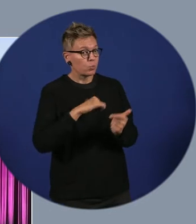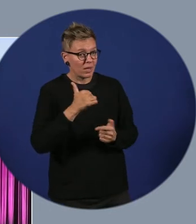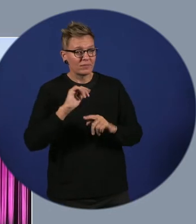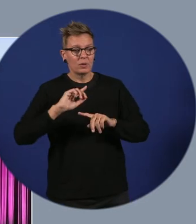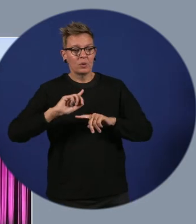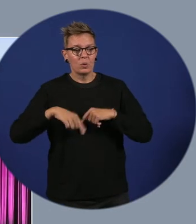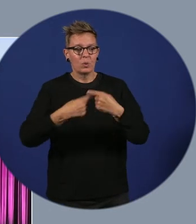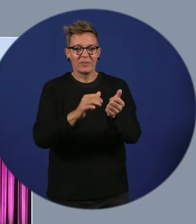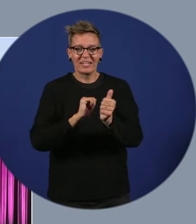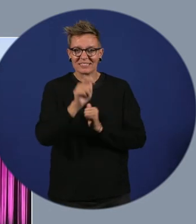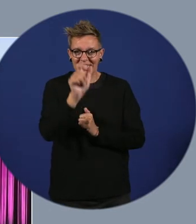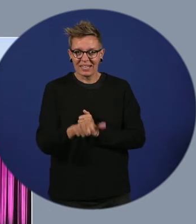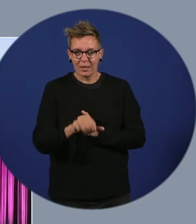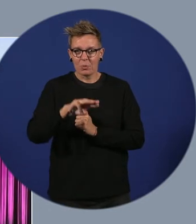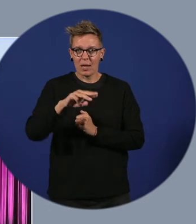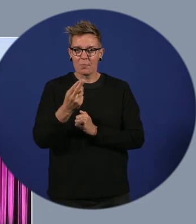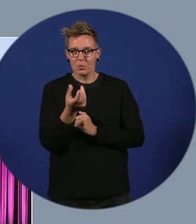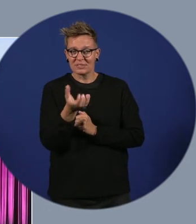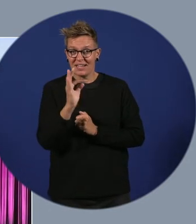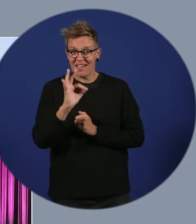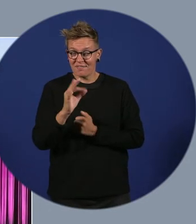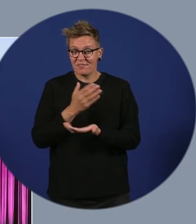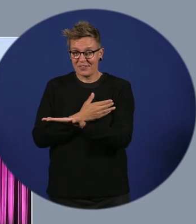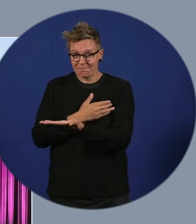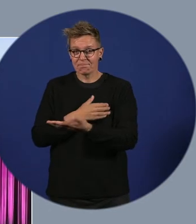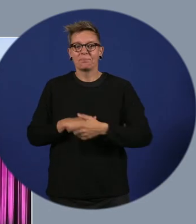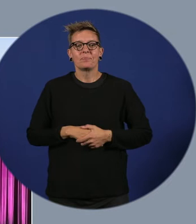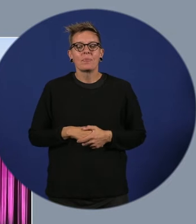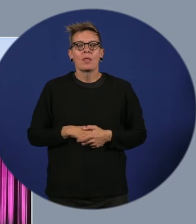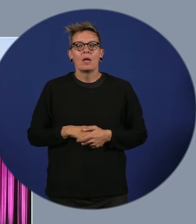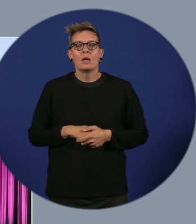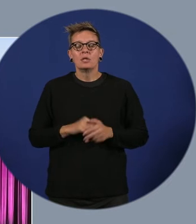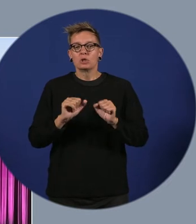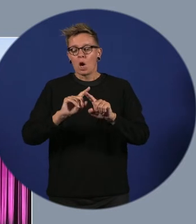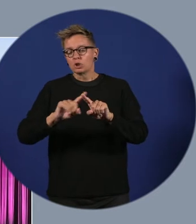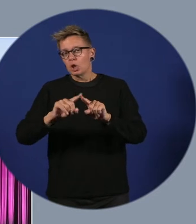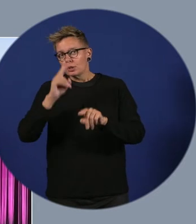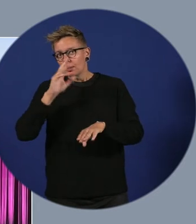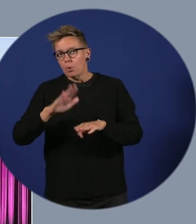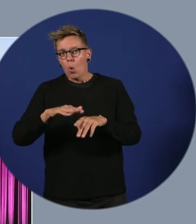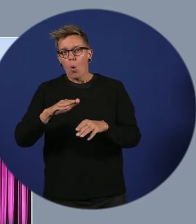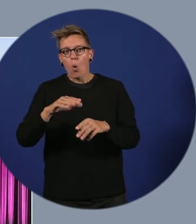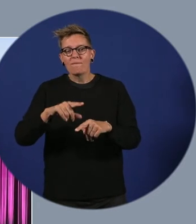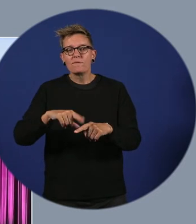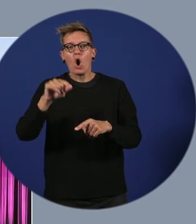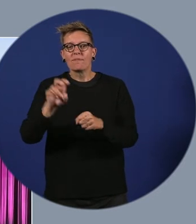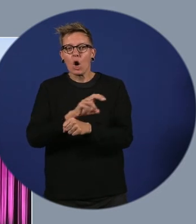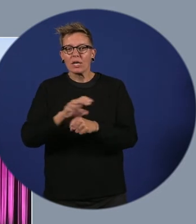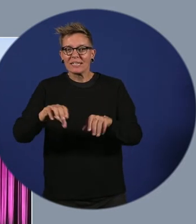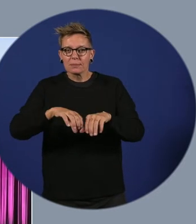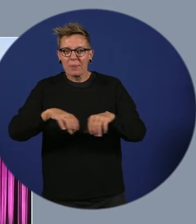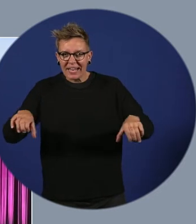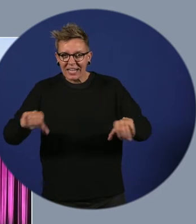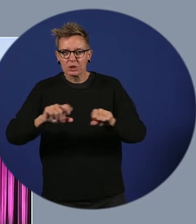på ursäkta mig, MUCF. Och innan vi går vidare till då valvakans panel som vi ska presentera strax så